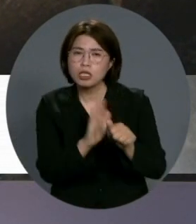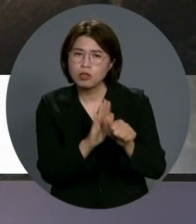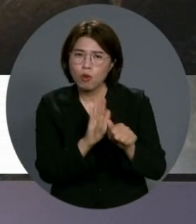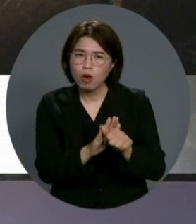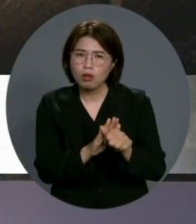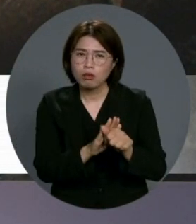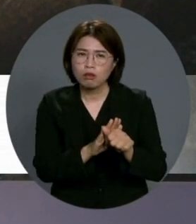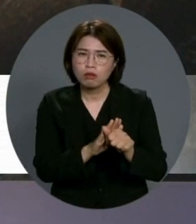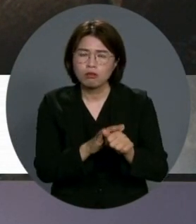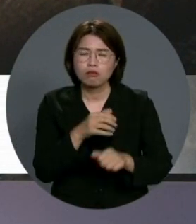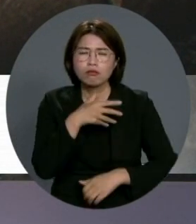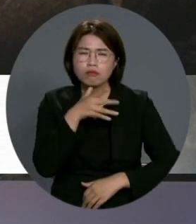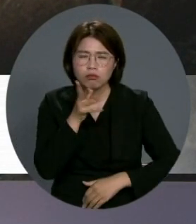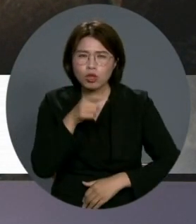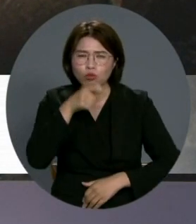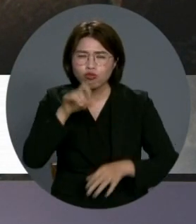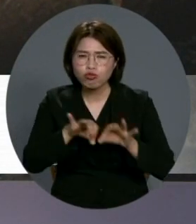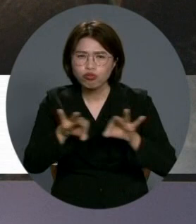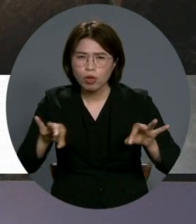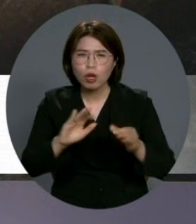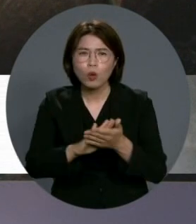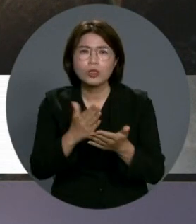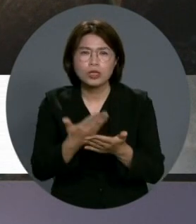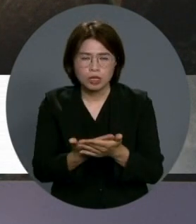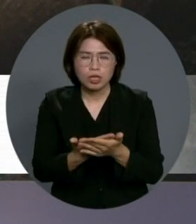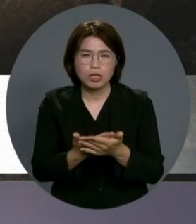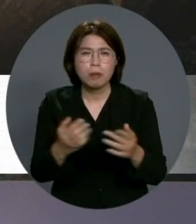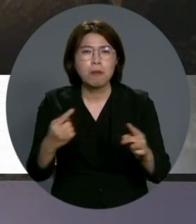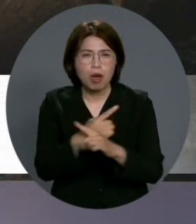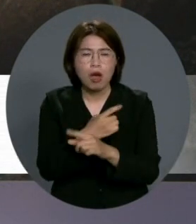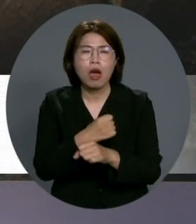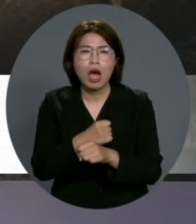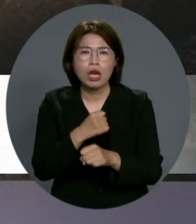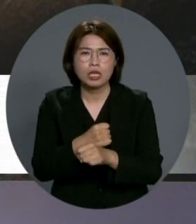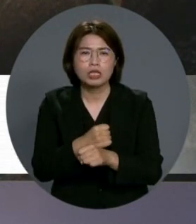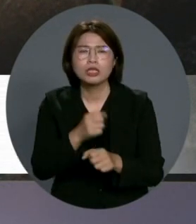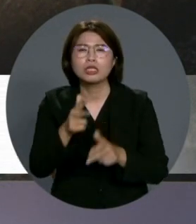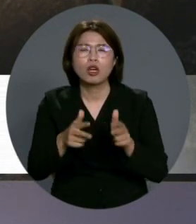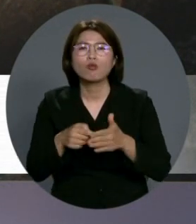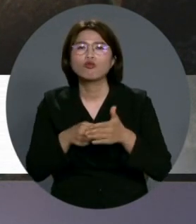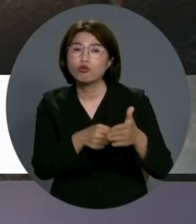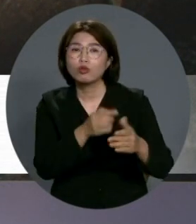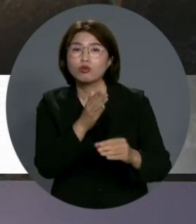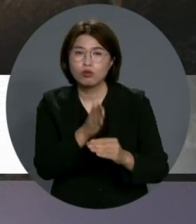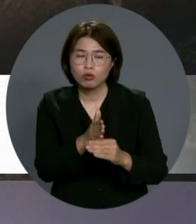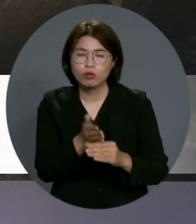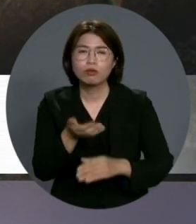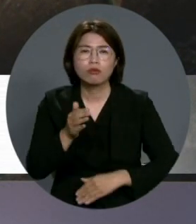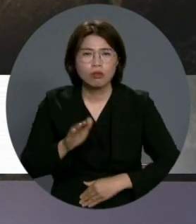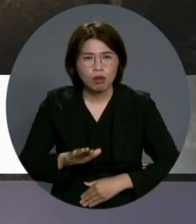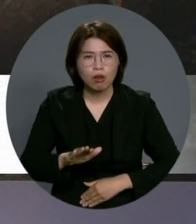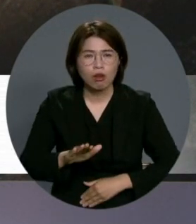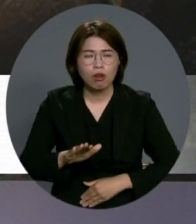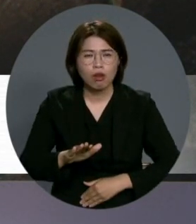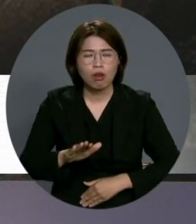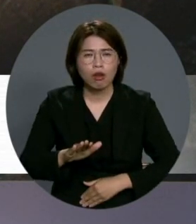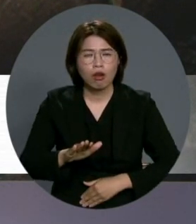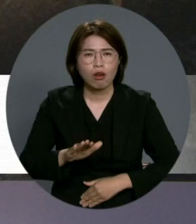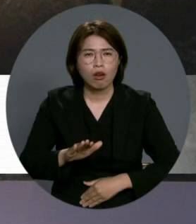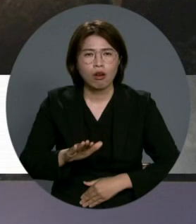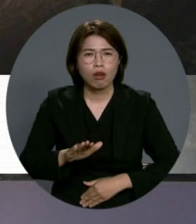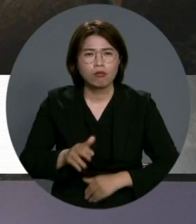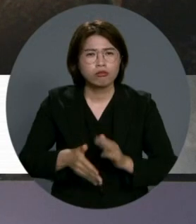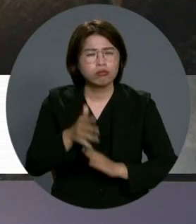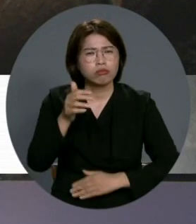지원해서 낡은 상수도관을 교체하는 지방 상수도 현대화 사업을 추진하고 있는데 어쩐 일인지